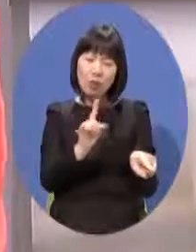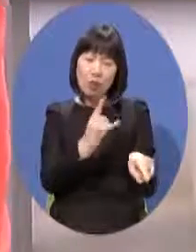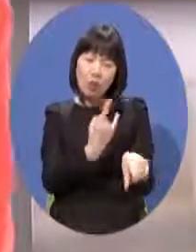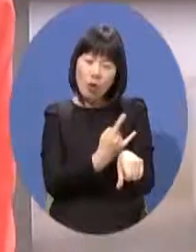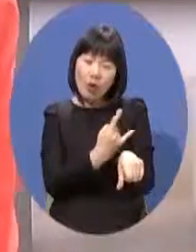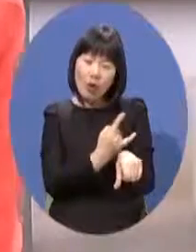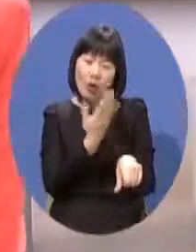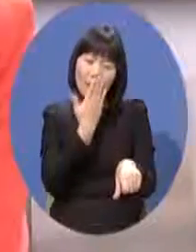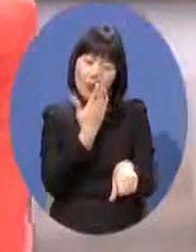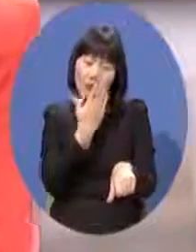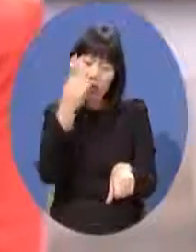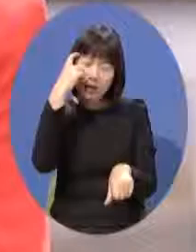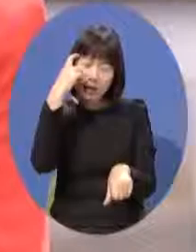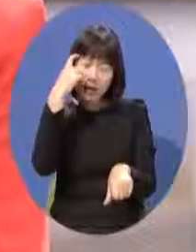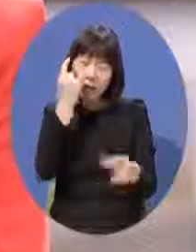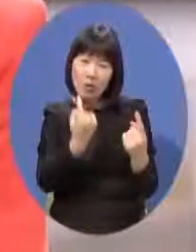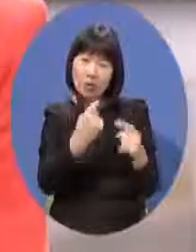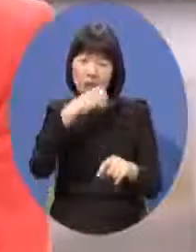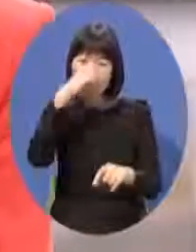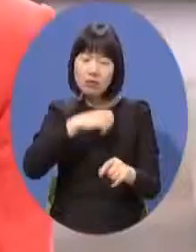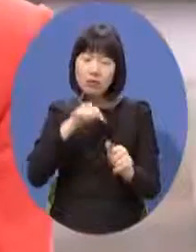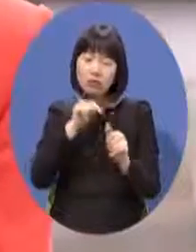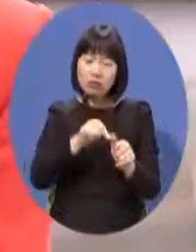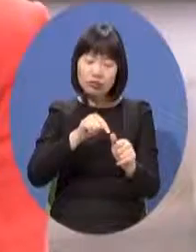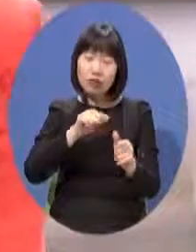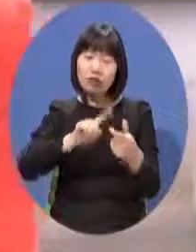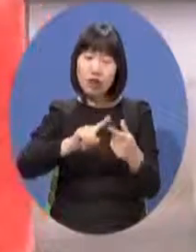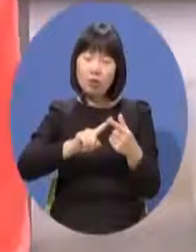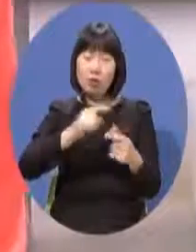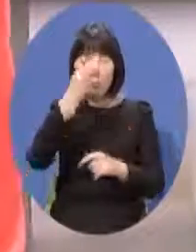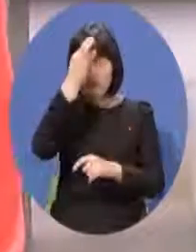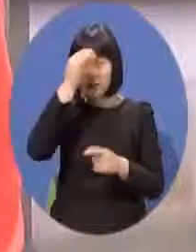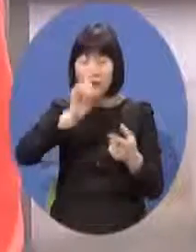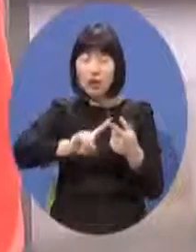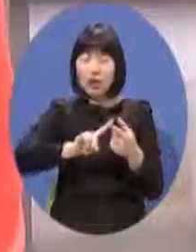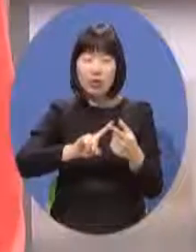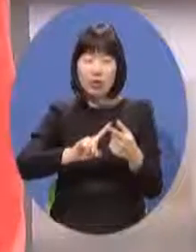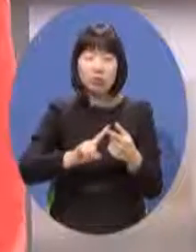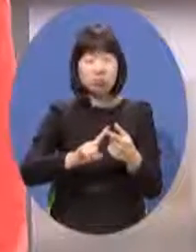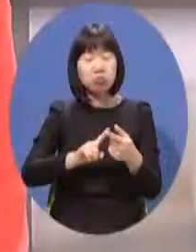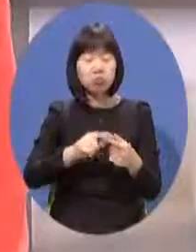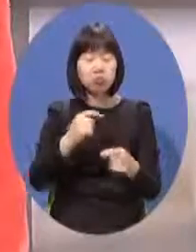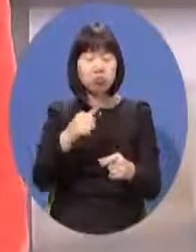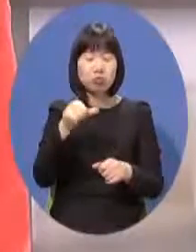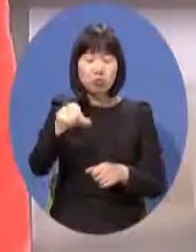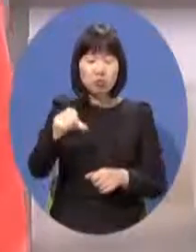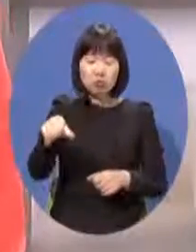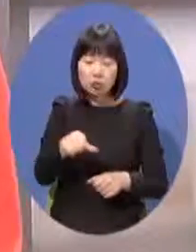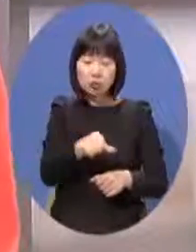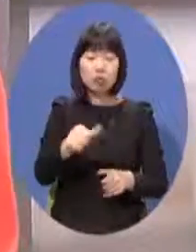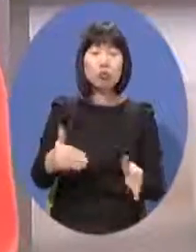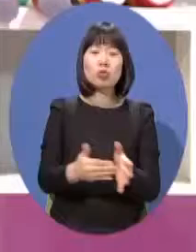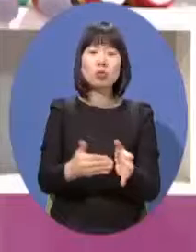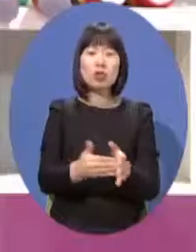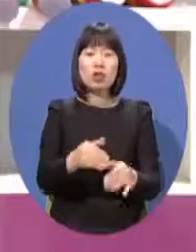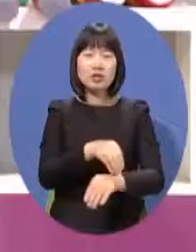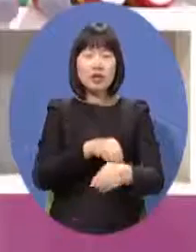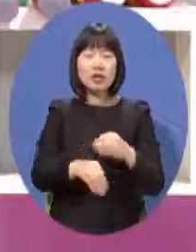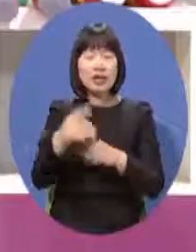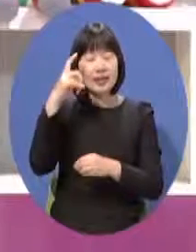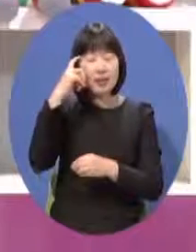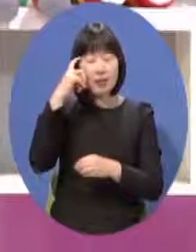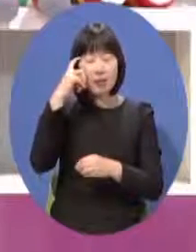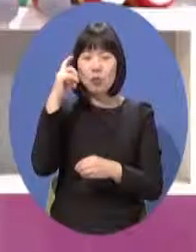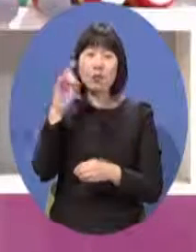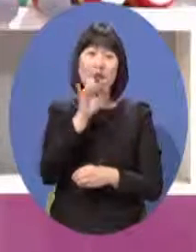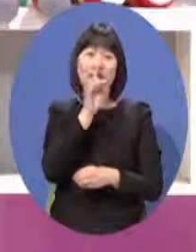수 있지? 라는 생각보다 그냥 시키는 그냥 그 기능대로 이제 조작을 하게 되는 거니까 아이가 적극적으로 사고하는 부분들이